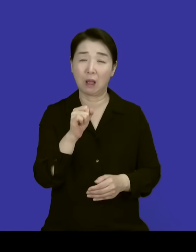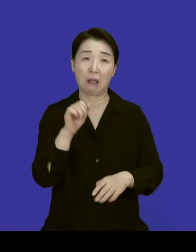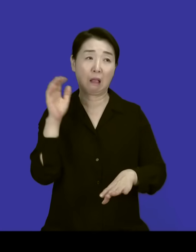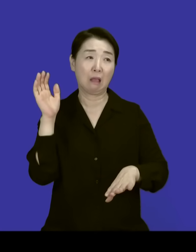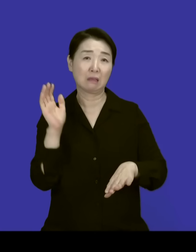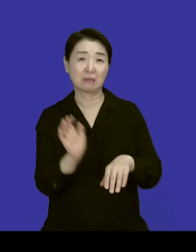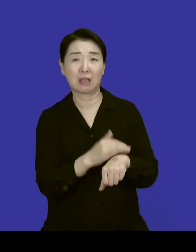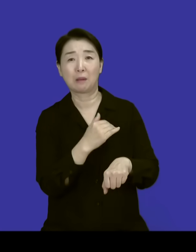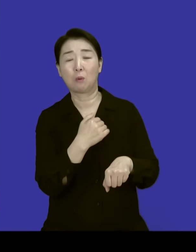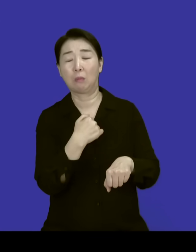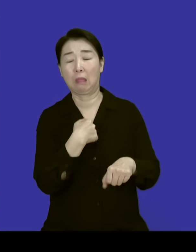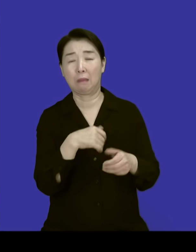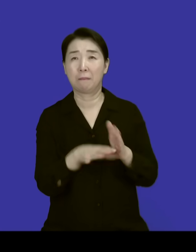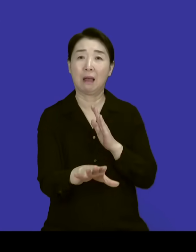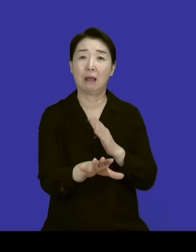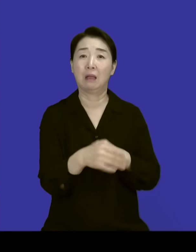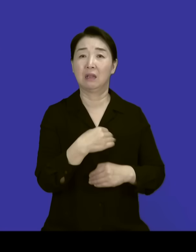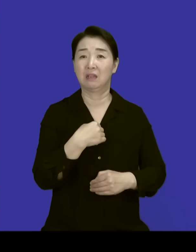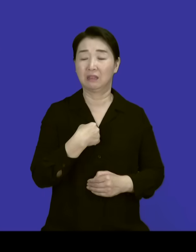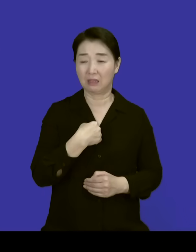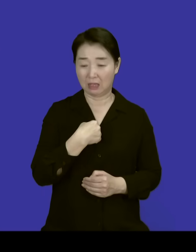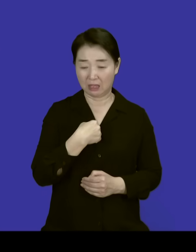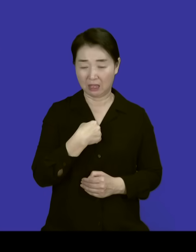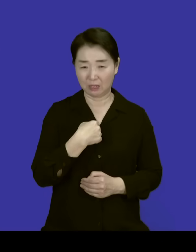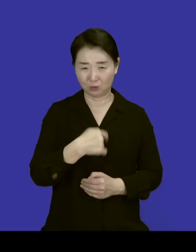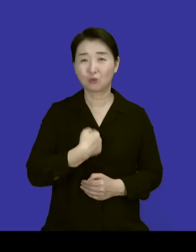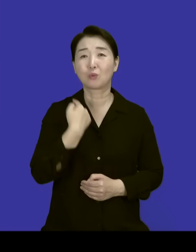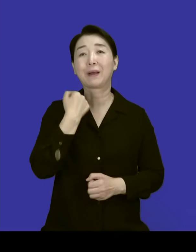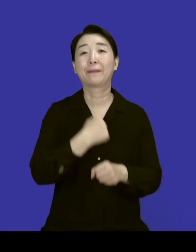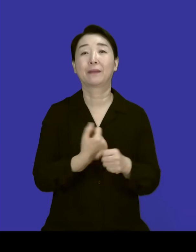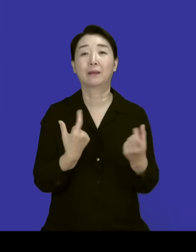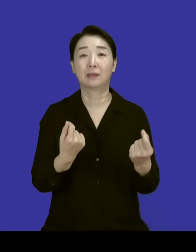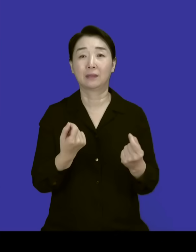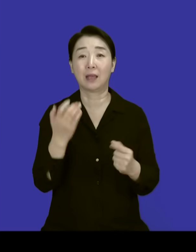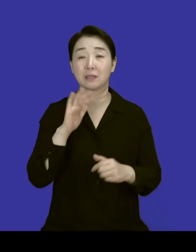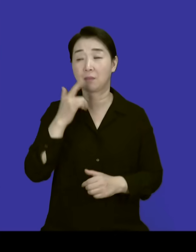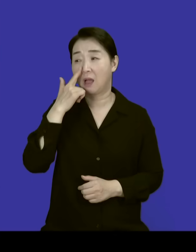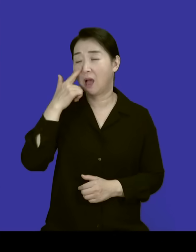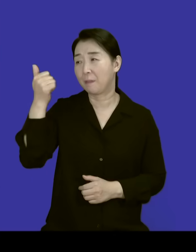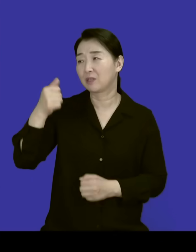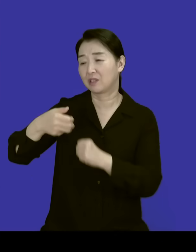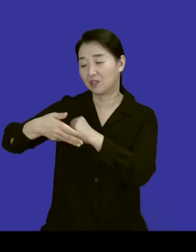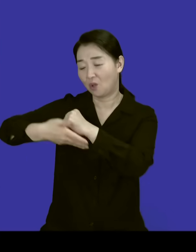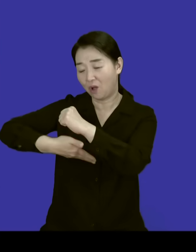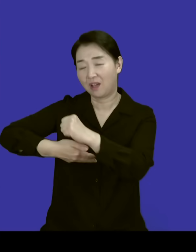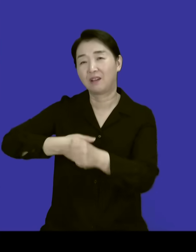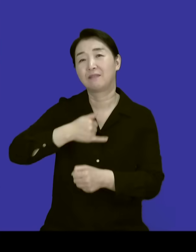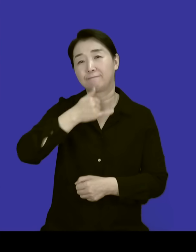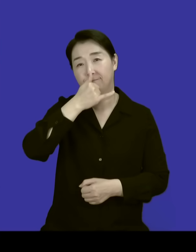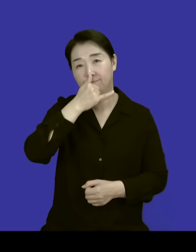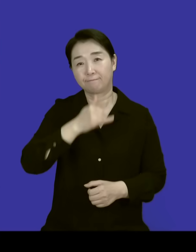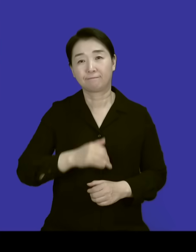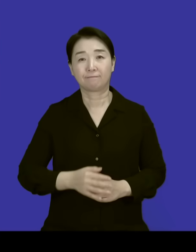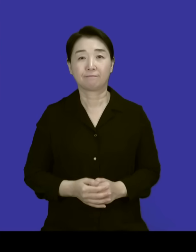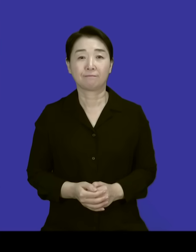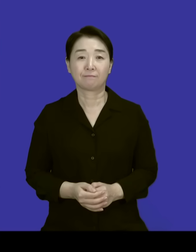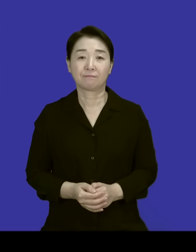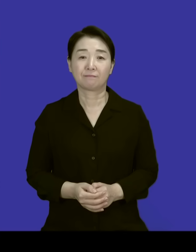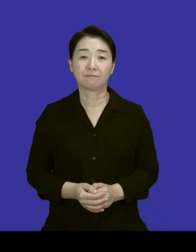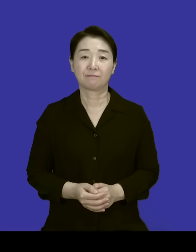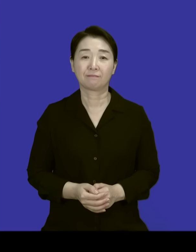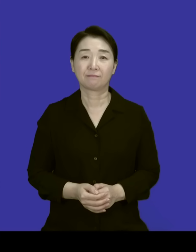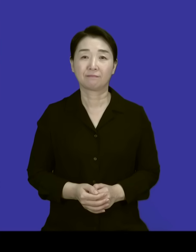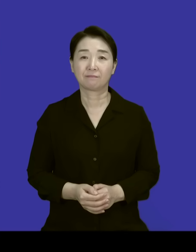것도 제 자신 자체가 그렇게 됐던 건 있었지만 네. 아버지에 대한 영향도 없다고는 할 수는 없는 거죠. 이제 예.